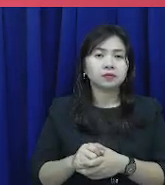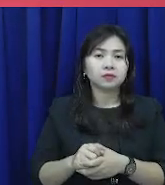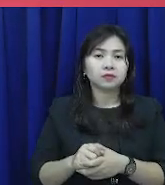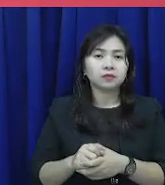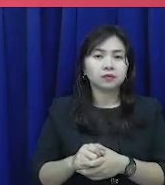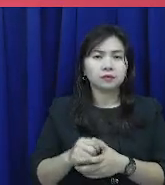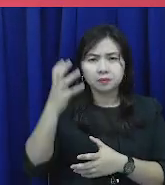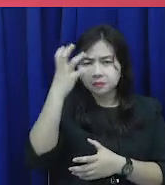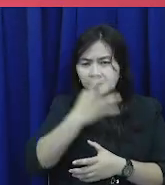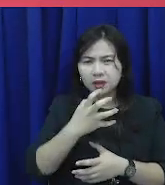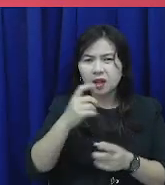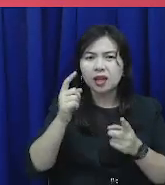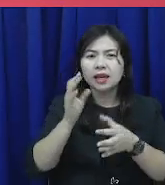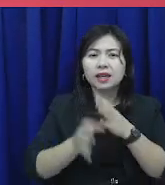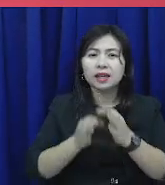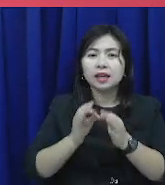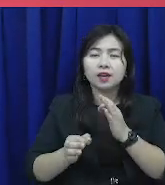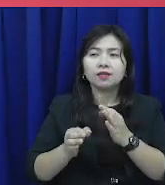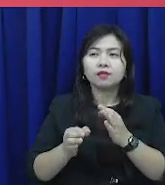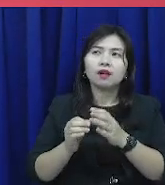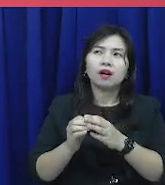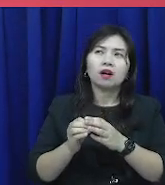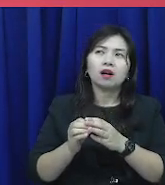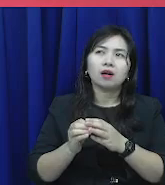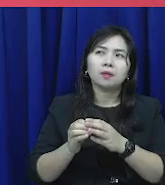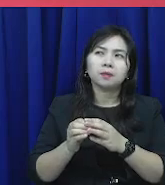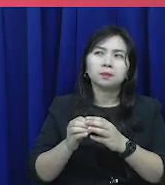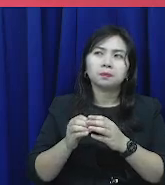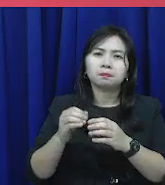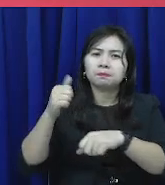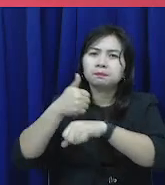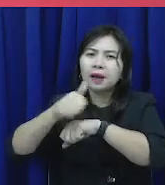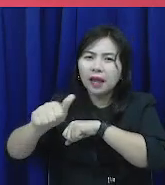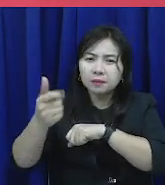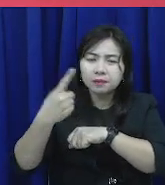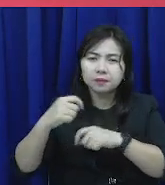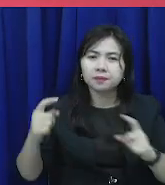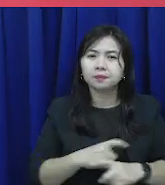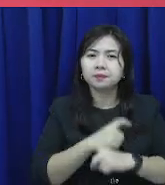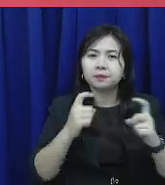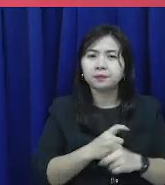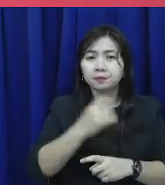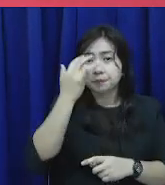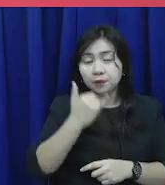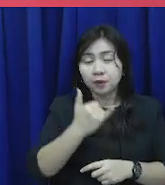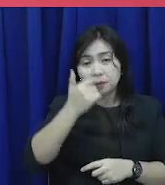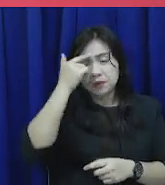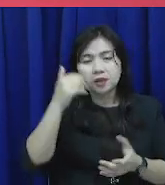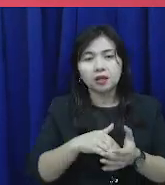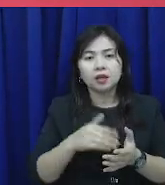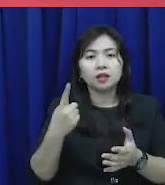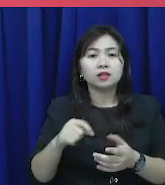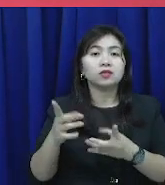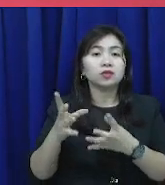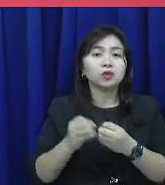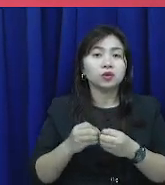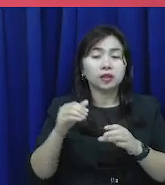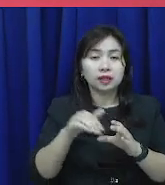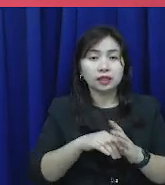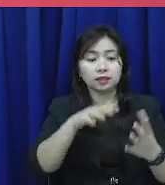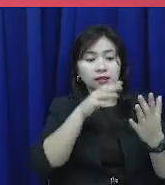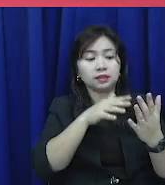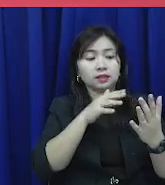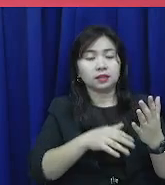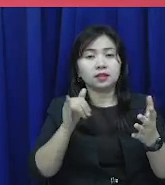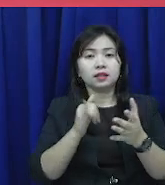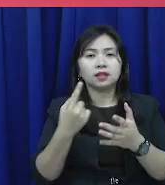ng isang kasalanan bakit among the people that are having the deal that are delighted sa pag-aaral ng salita ng